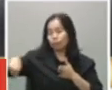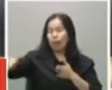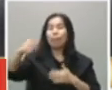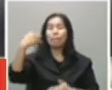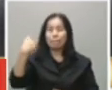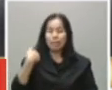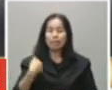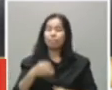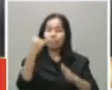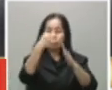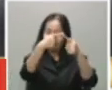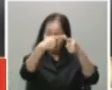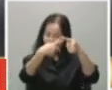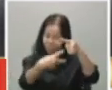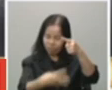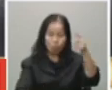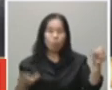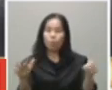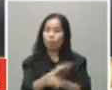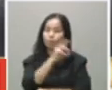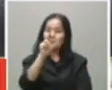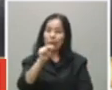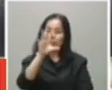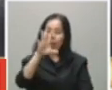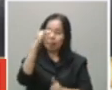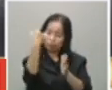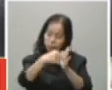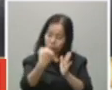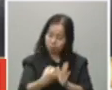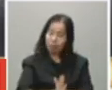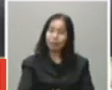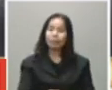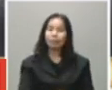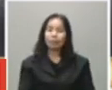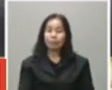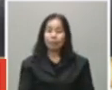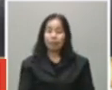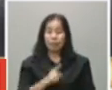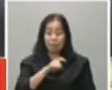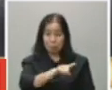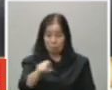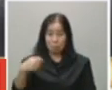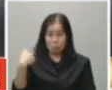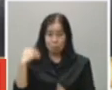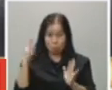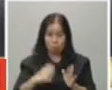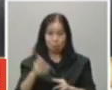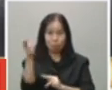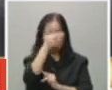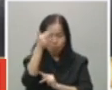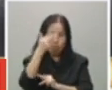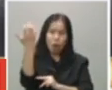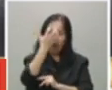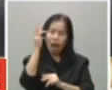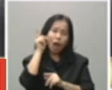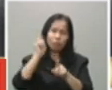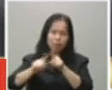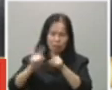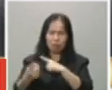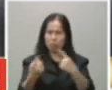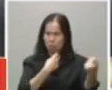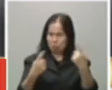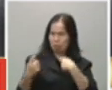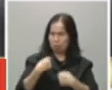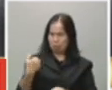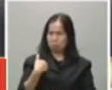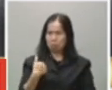าอย่างแน่นอนก่อนอภิปรายครับพี่น้องสื่อมวลชนถามผมเยอะทีเดียวทำไมยัตติข้อห